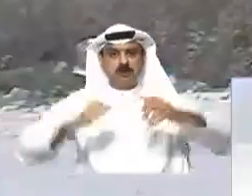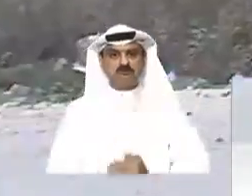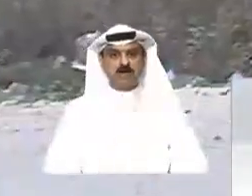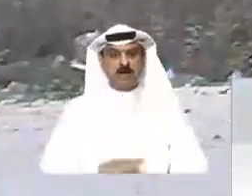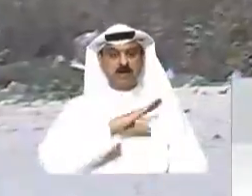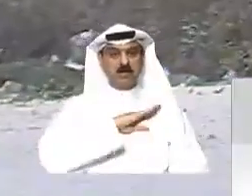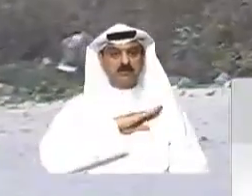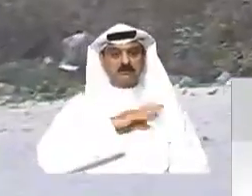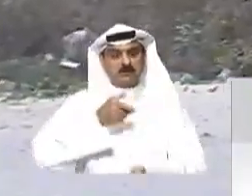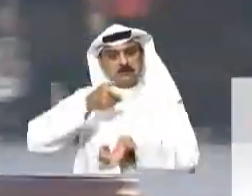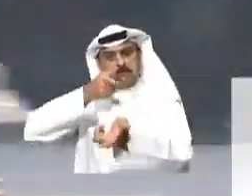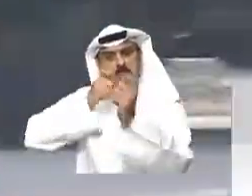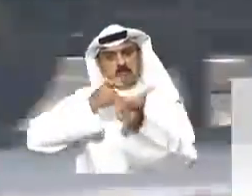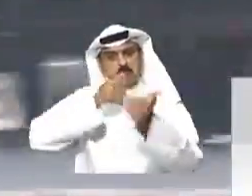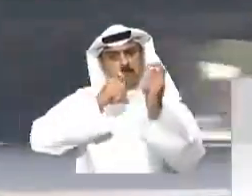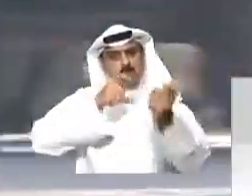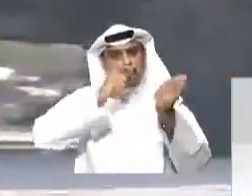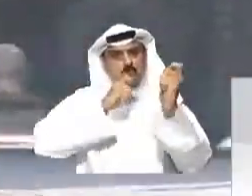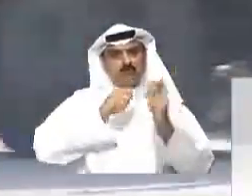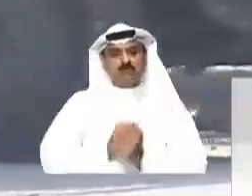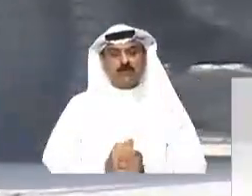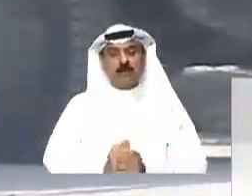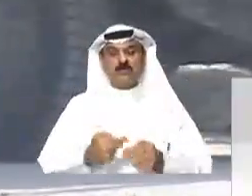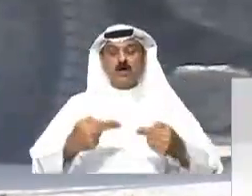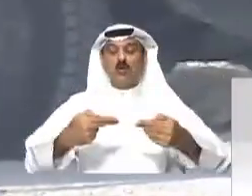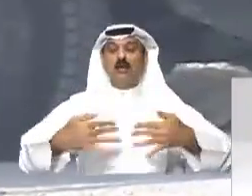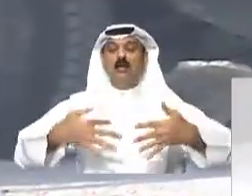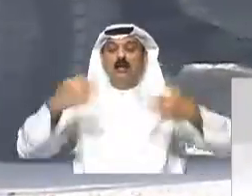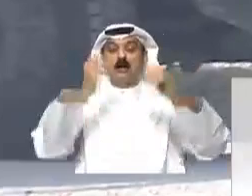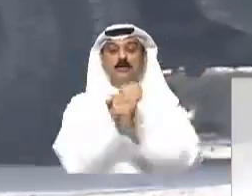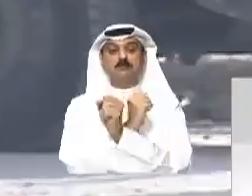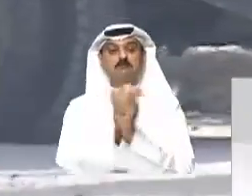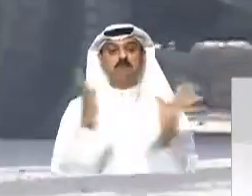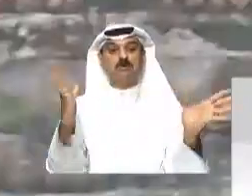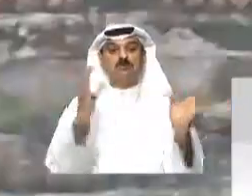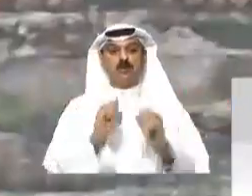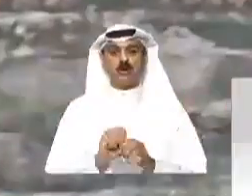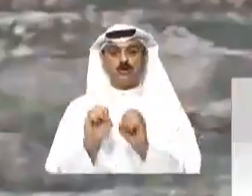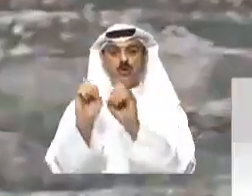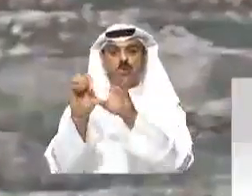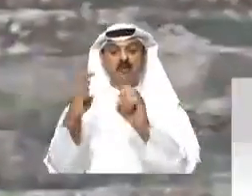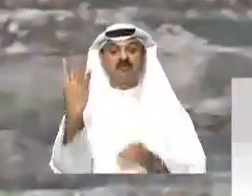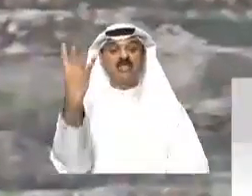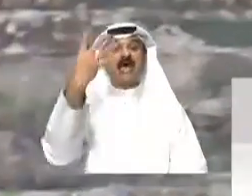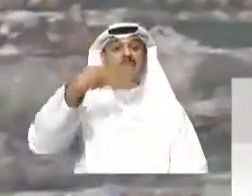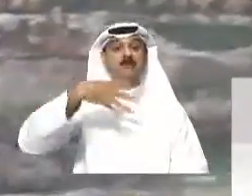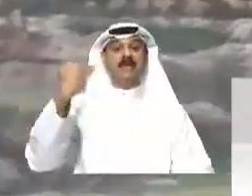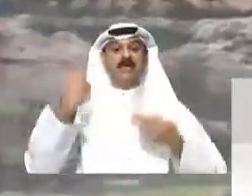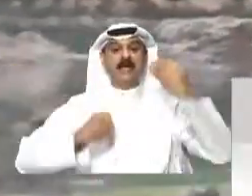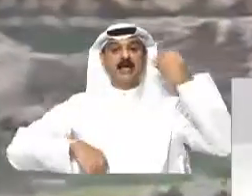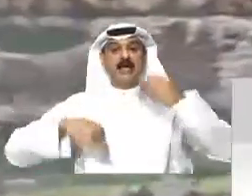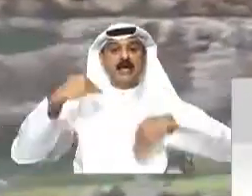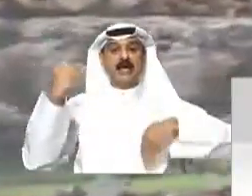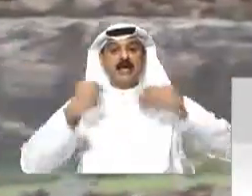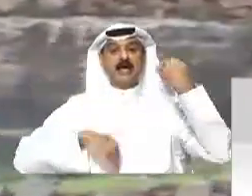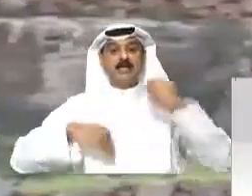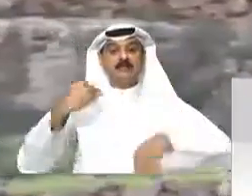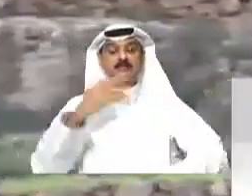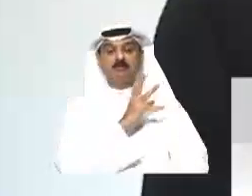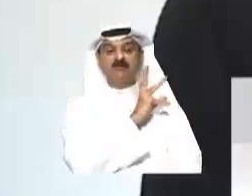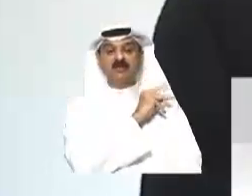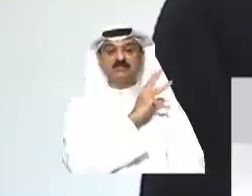الاحتلال بالرصاص الحي والمطاطي والغاز المسيل للدموع، ما أوقع أكثر من 40 إصابة في صفوف